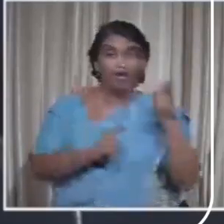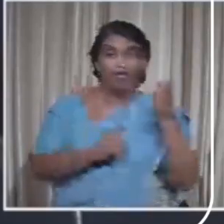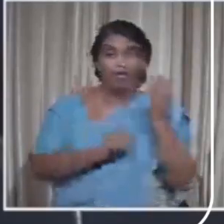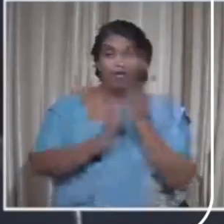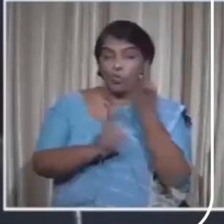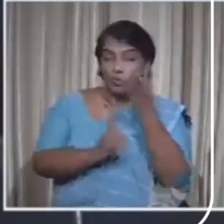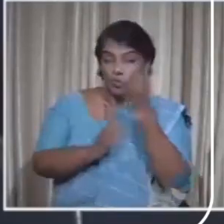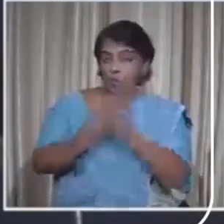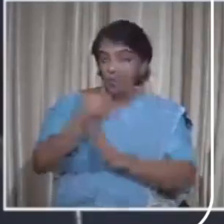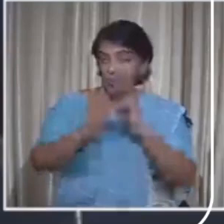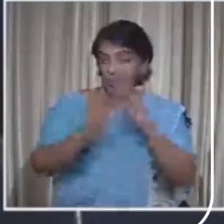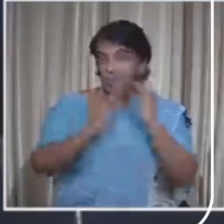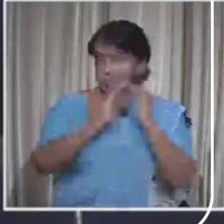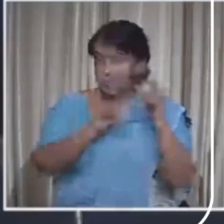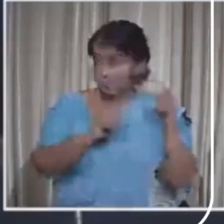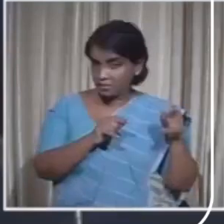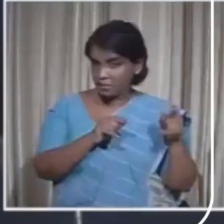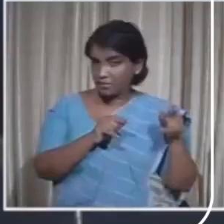මුදල් අමාත්‍යංශයේ මේ